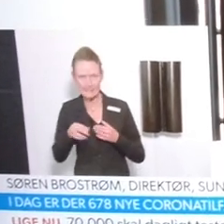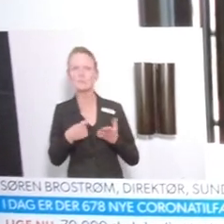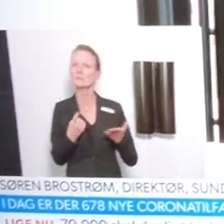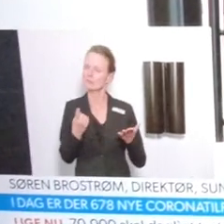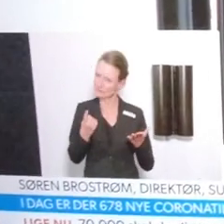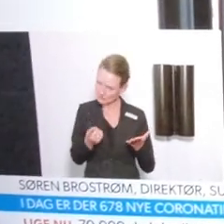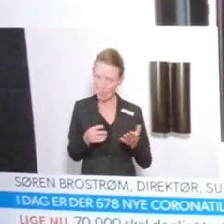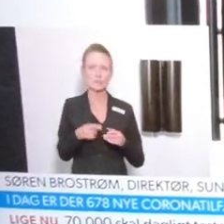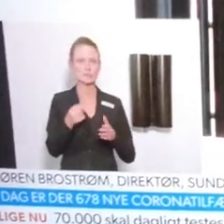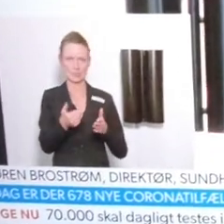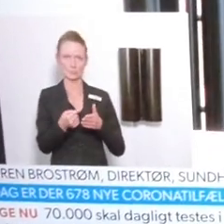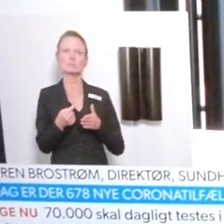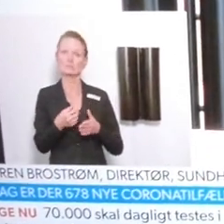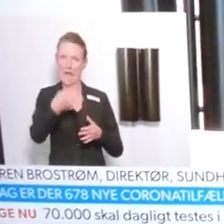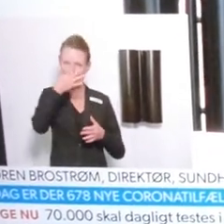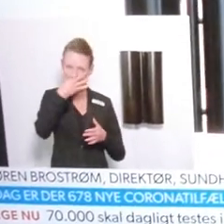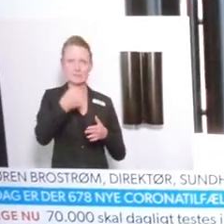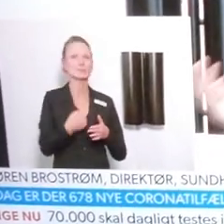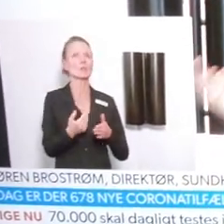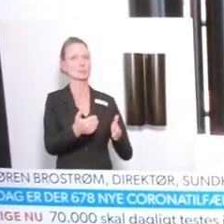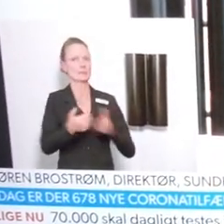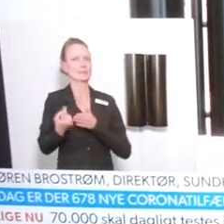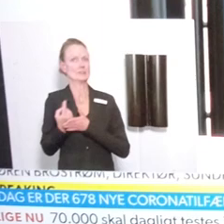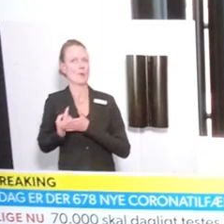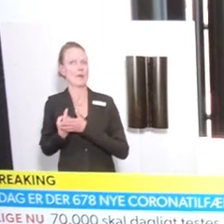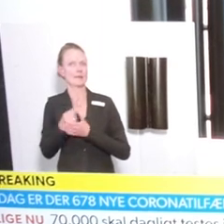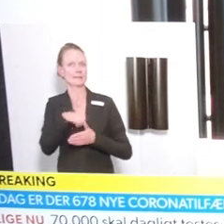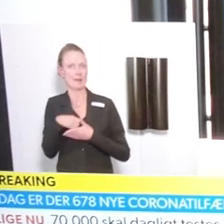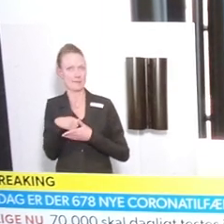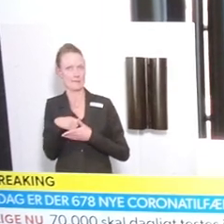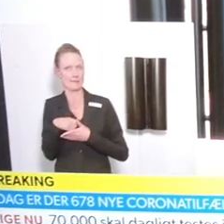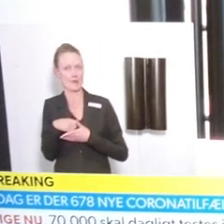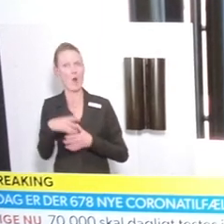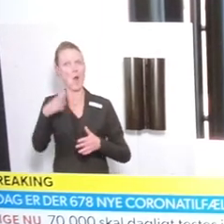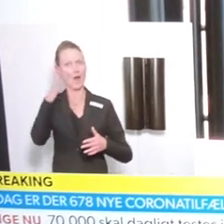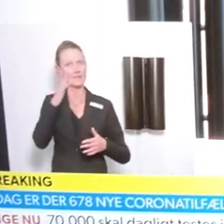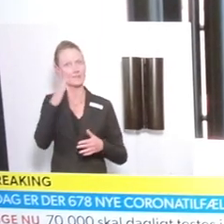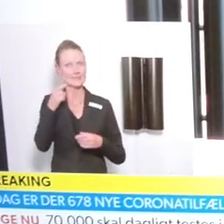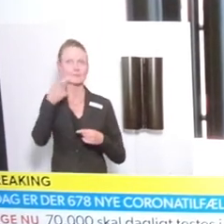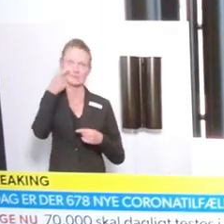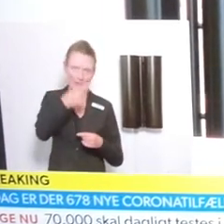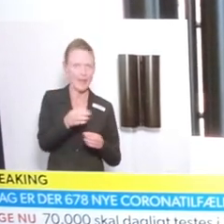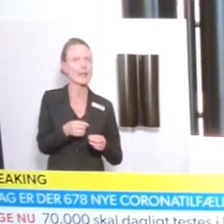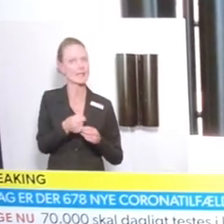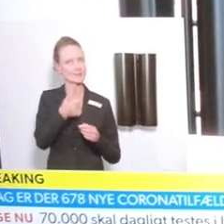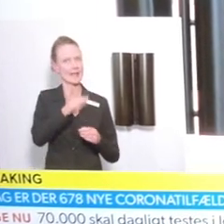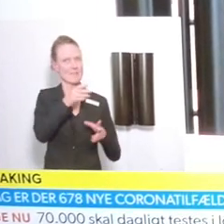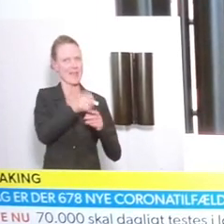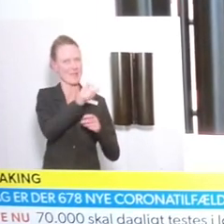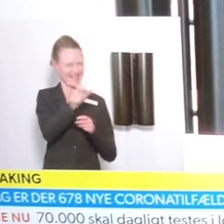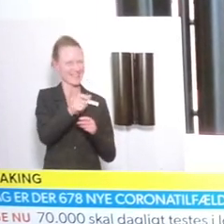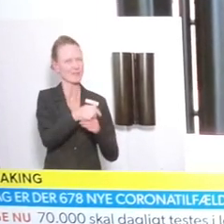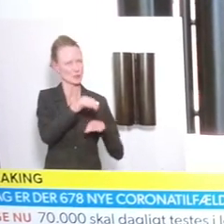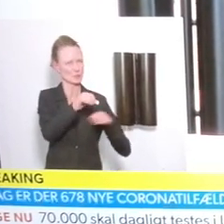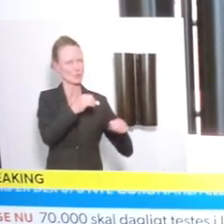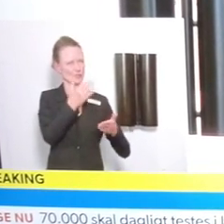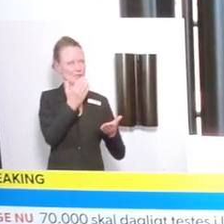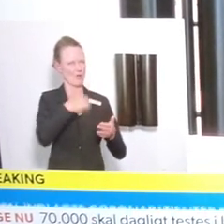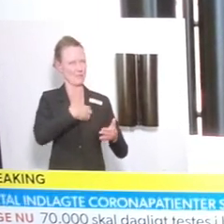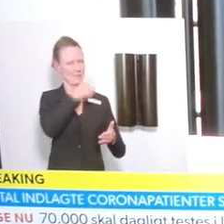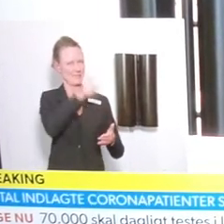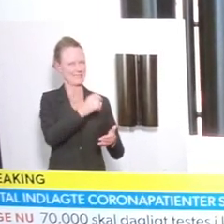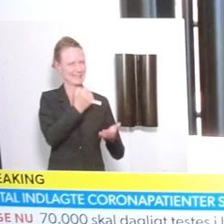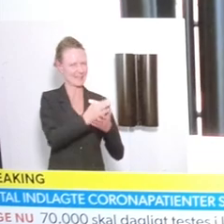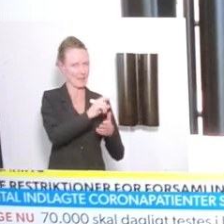dig, indtil du har svaret på din test. Hvis du bliver ringet op af en af de dygtige medarbejdere op for Styrelsen for Patientsikkerhed for at vide, at du har været i tæt kontakt med nogen,